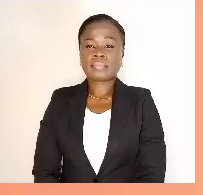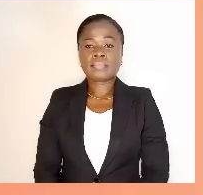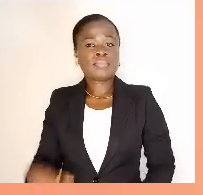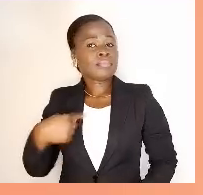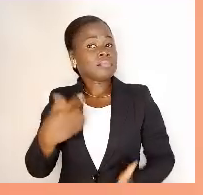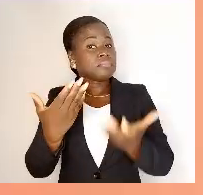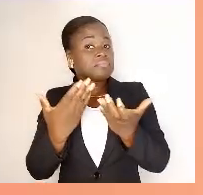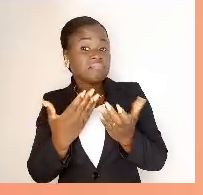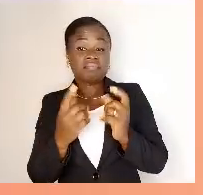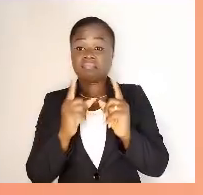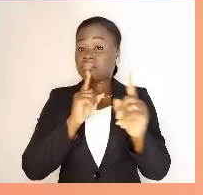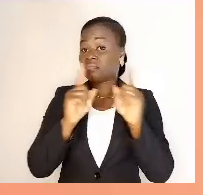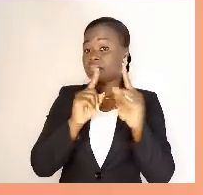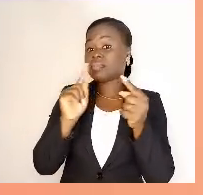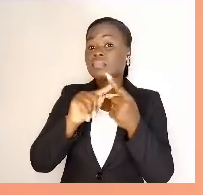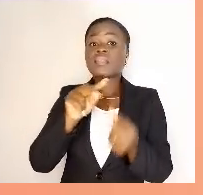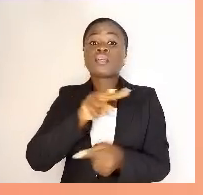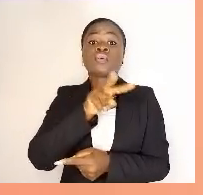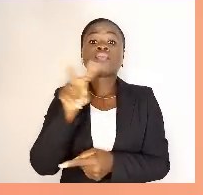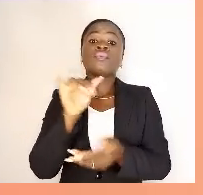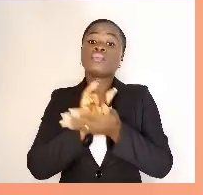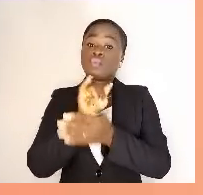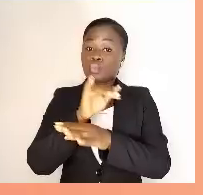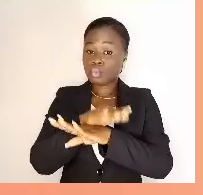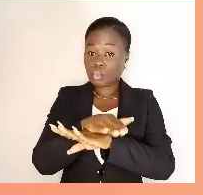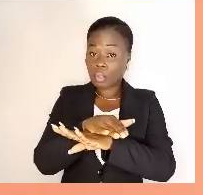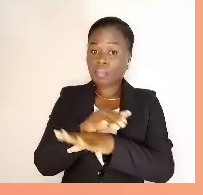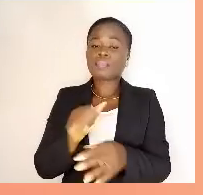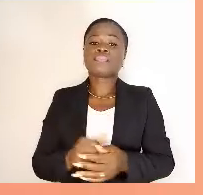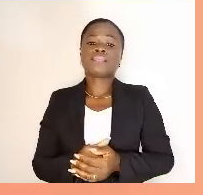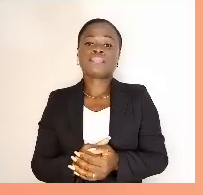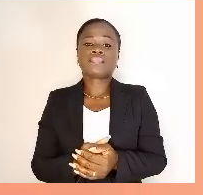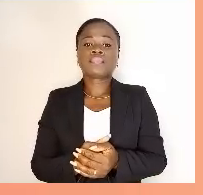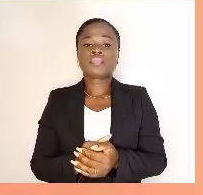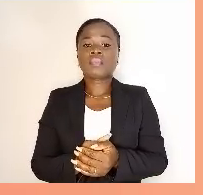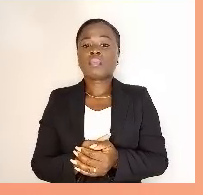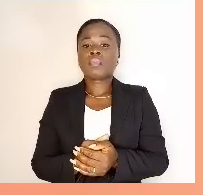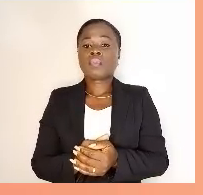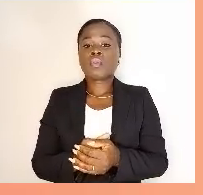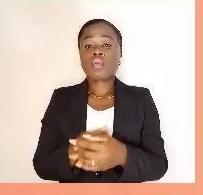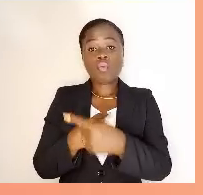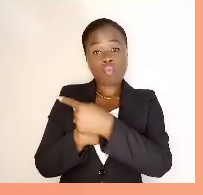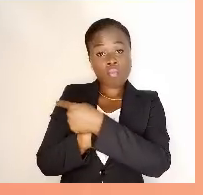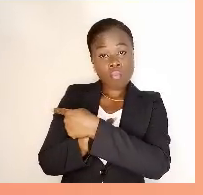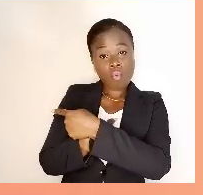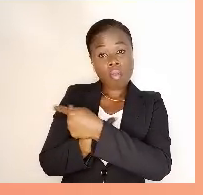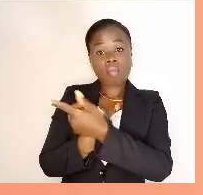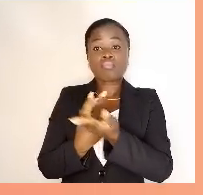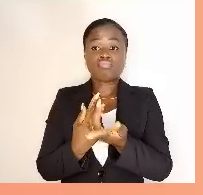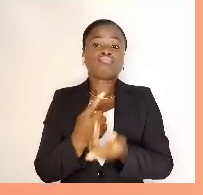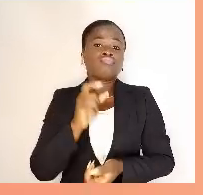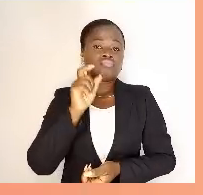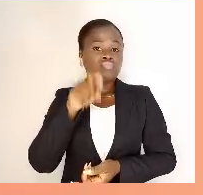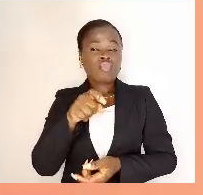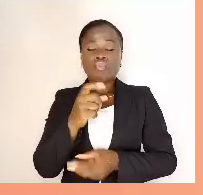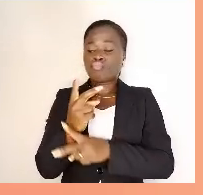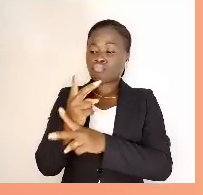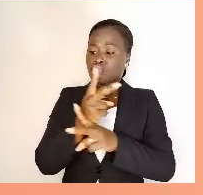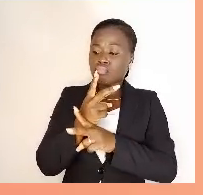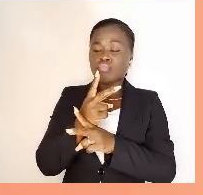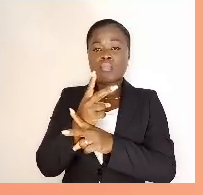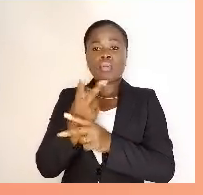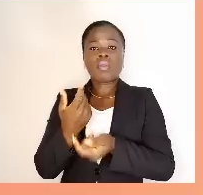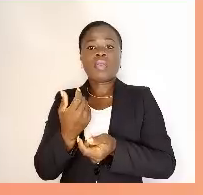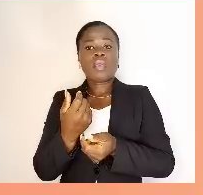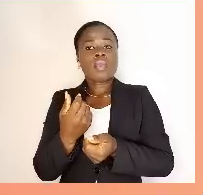responsabilité qui m'incombe, que je voudrais m'adresser à vous ce soir en ma qualité de garant du